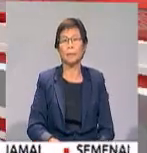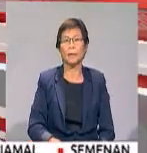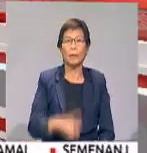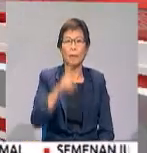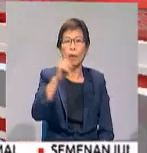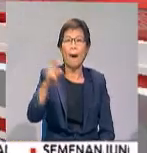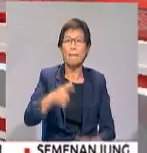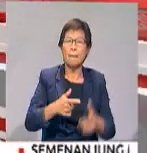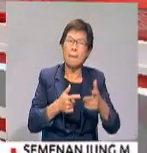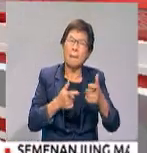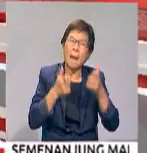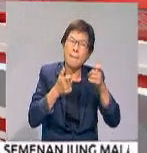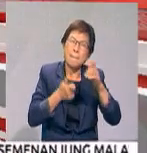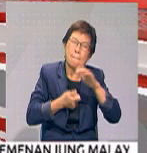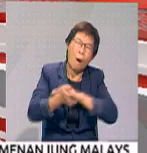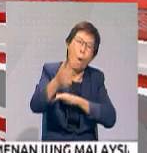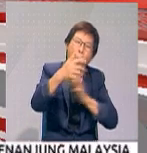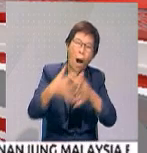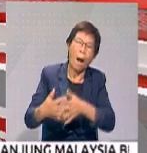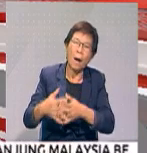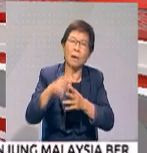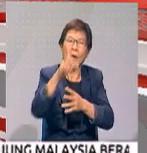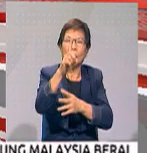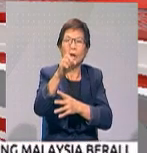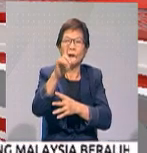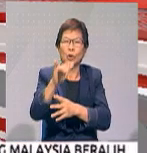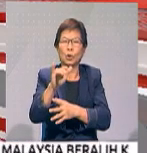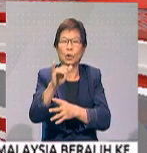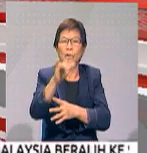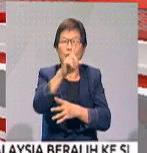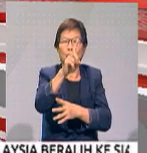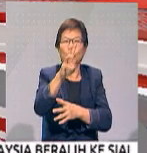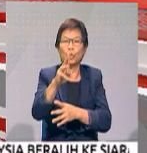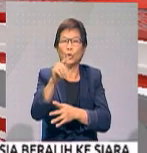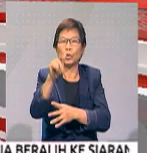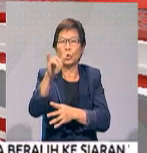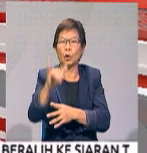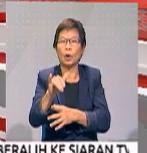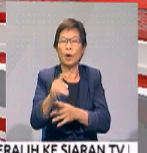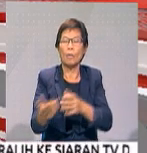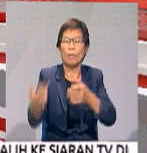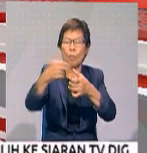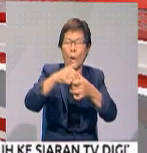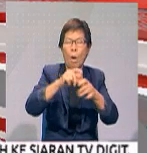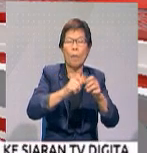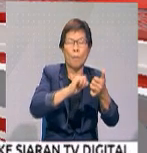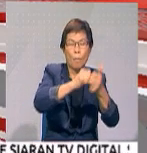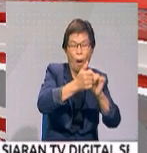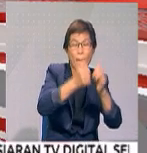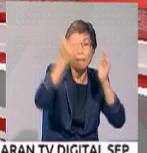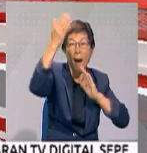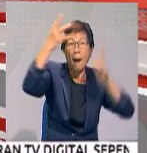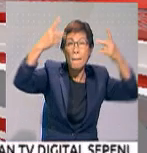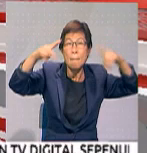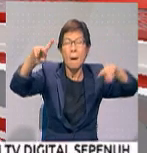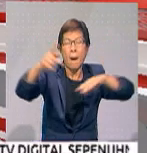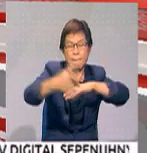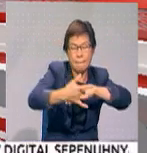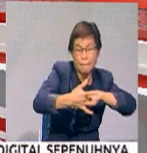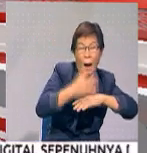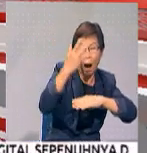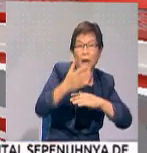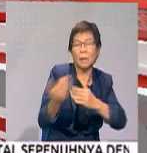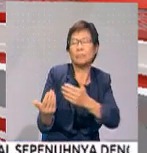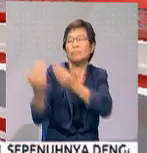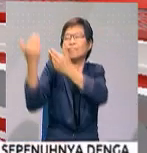Bekas pelari pecut Amerika Syarikat Dwayne Miller sah bersama skuad olahraga Malaysia selaku pengarah teknikal. Beliau akan